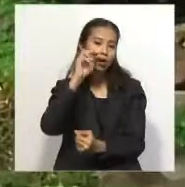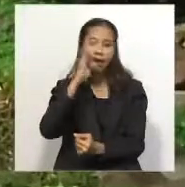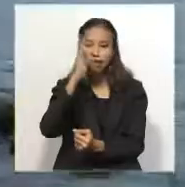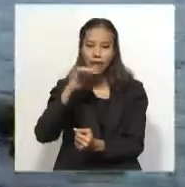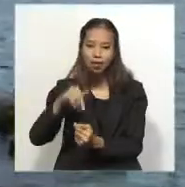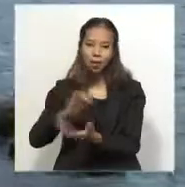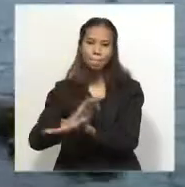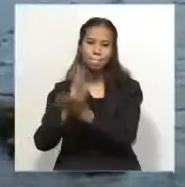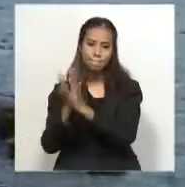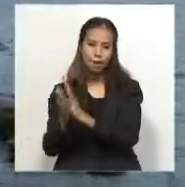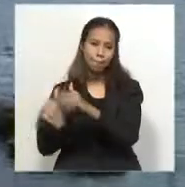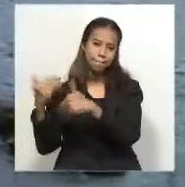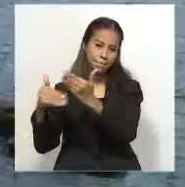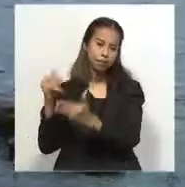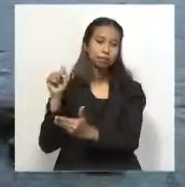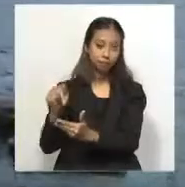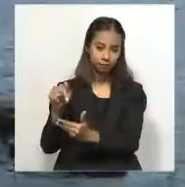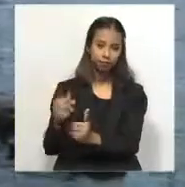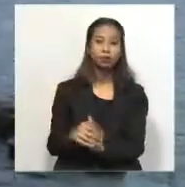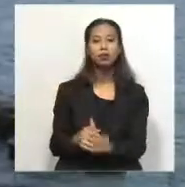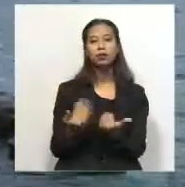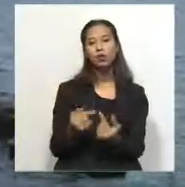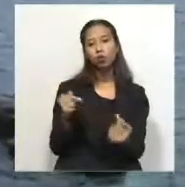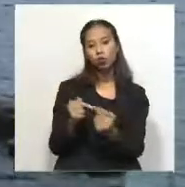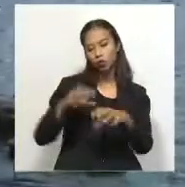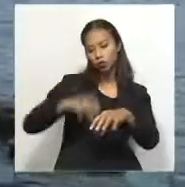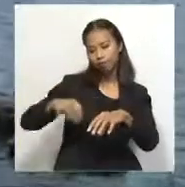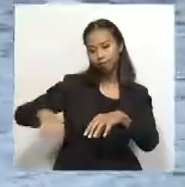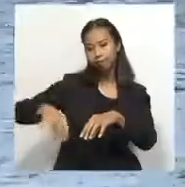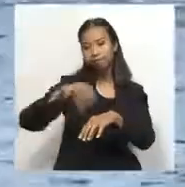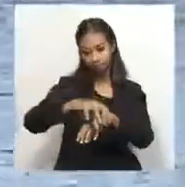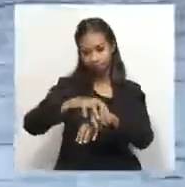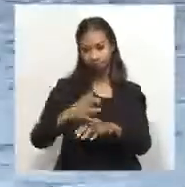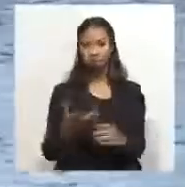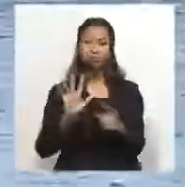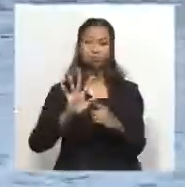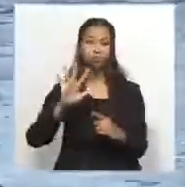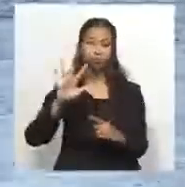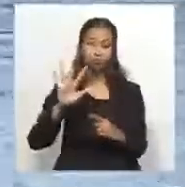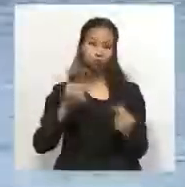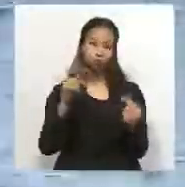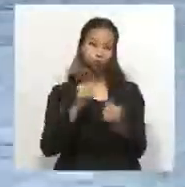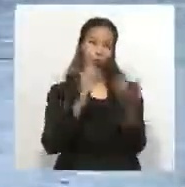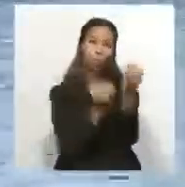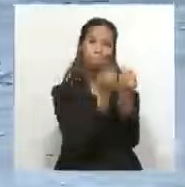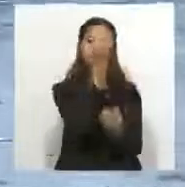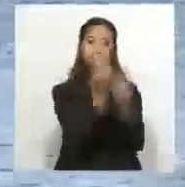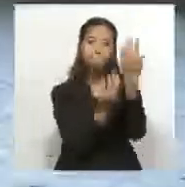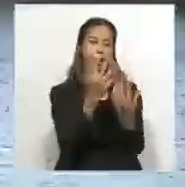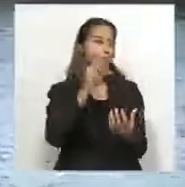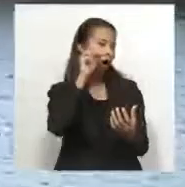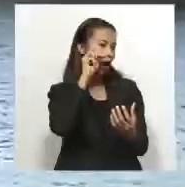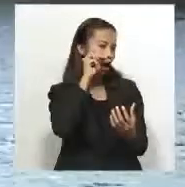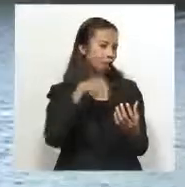ประสิทธิภาพและลดปริมาณน้ำเสียได้จากแหล่งกำเนิดในพื้นที่ลุ่มน้ำ5การฟื้นฟูป่าต้นน้ำและพื้นที่เสื่อมโทรม